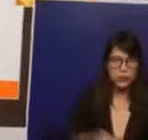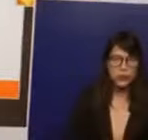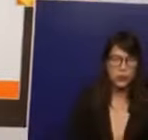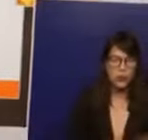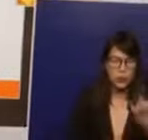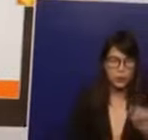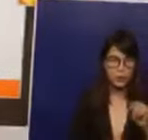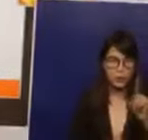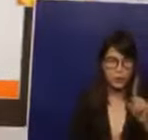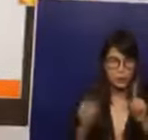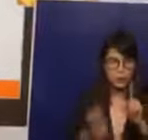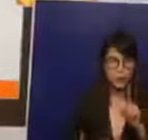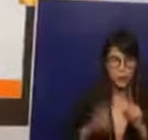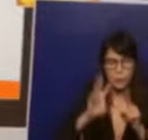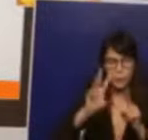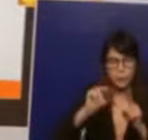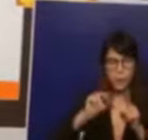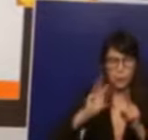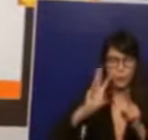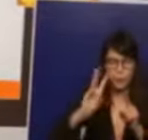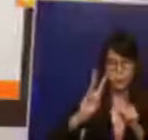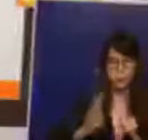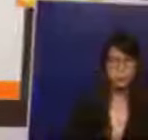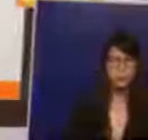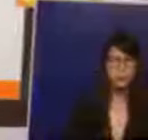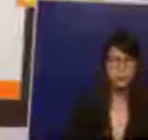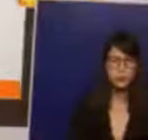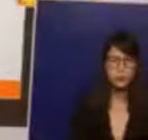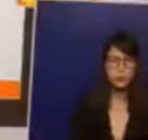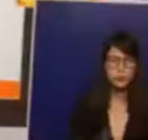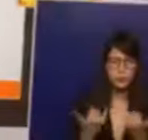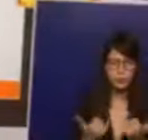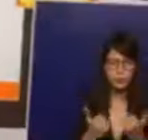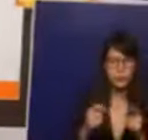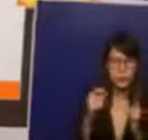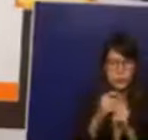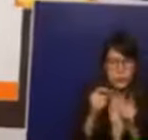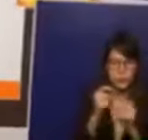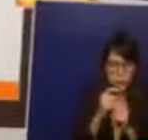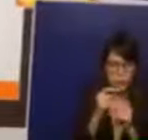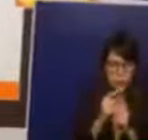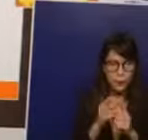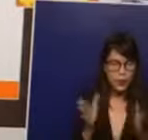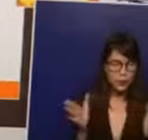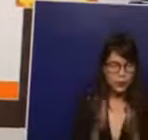21/2536 ค่ะอาจจะอ่านยากสักหน่อยนะคะดิฉันจะขอถอดความมาง่ายๆค่ะ